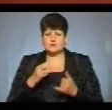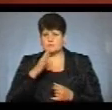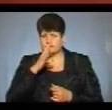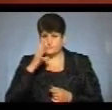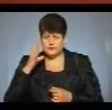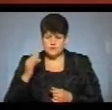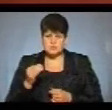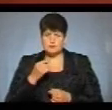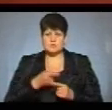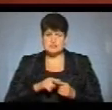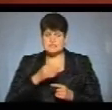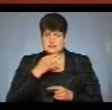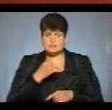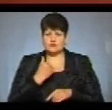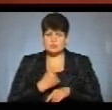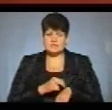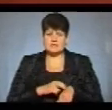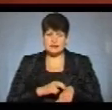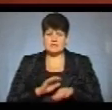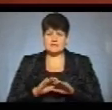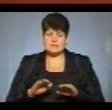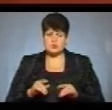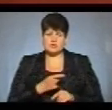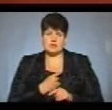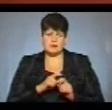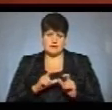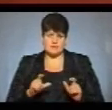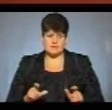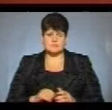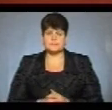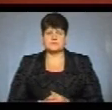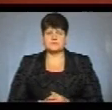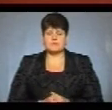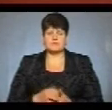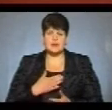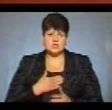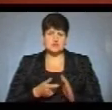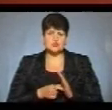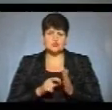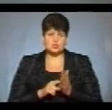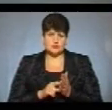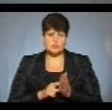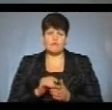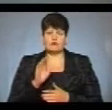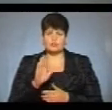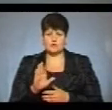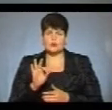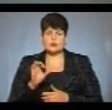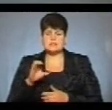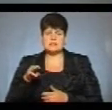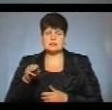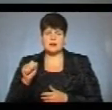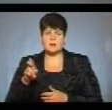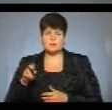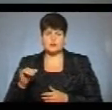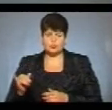це нам повідомив головний лікар дитячої обласної лікарні, де перебуває зараз хлопчик. В нашій студії Володимир Остапюк, помічник